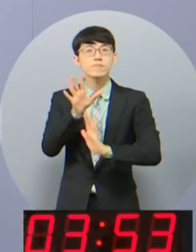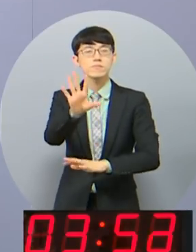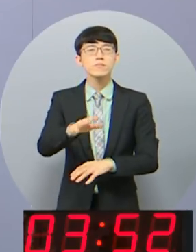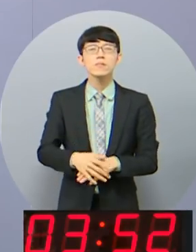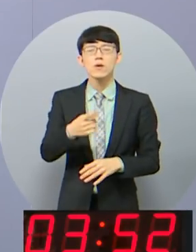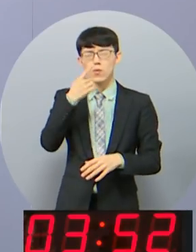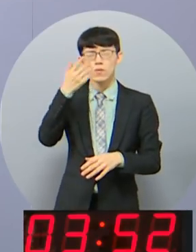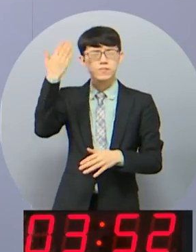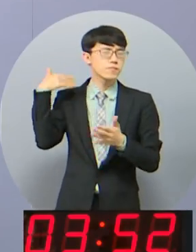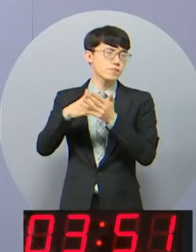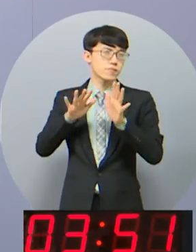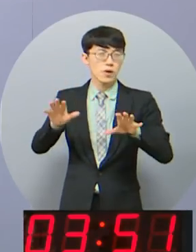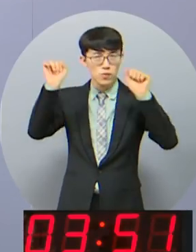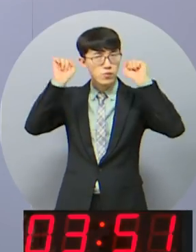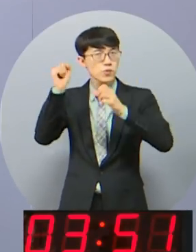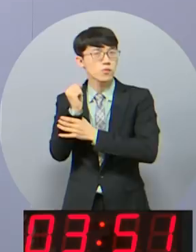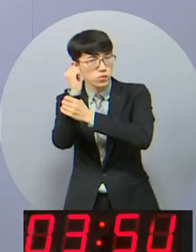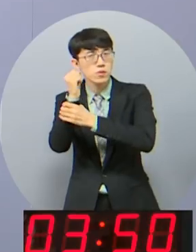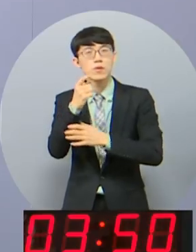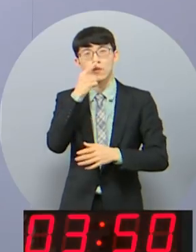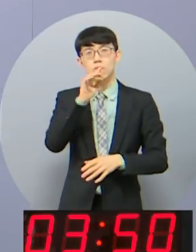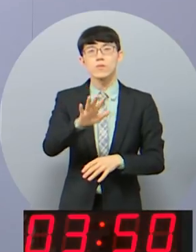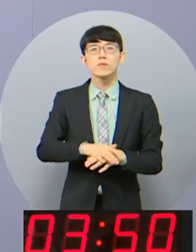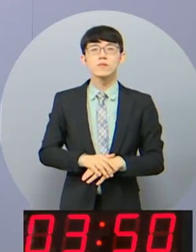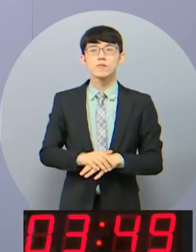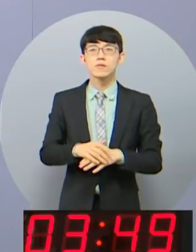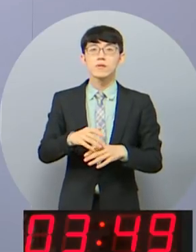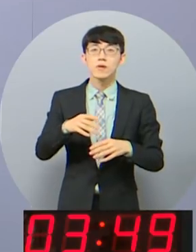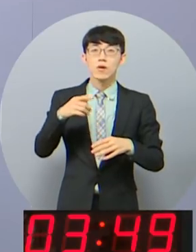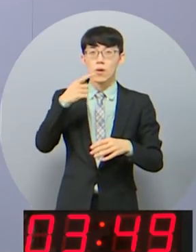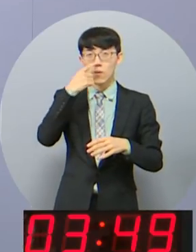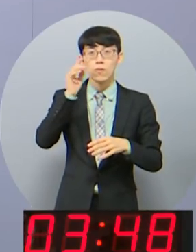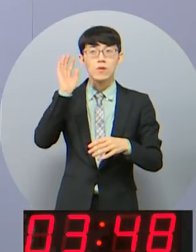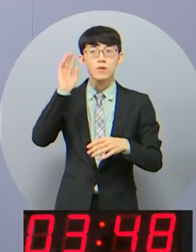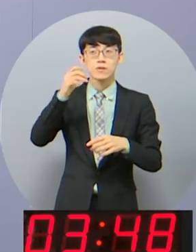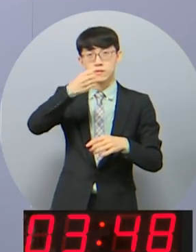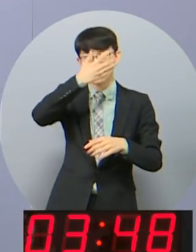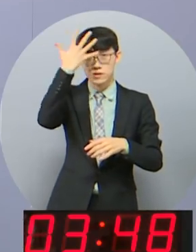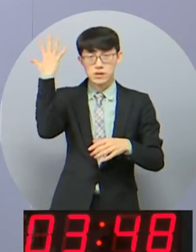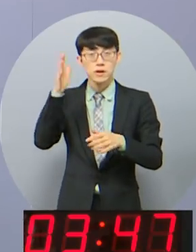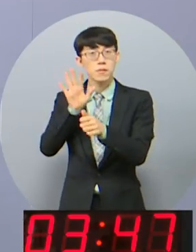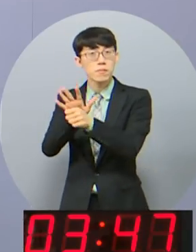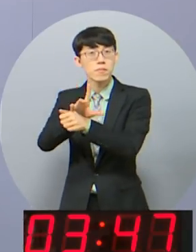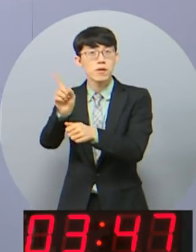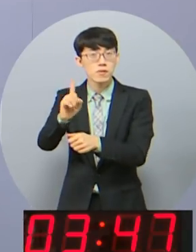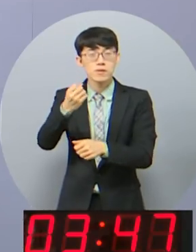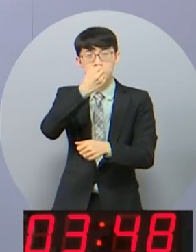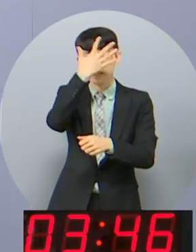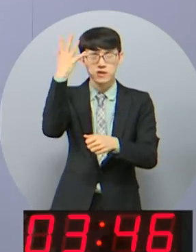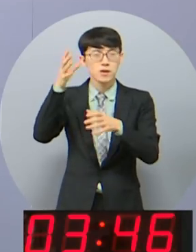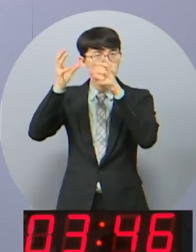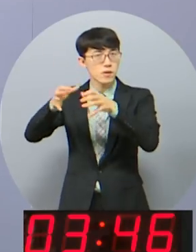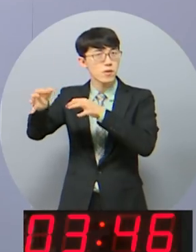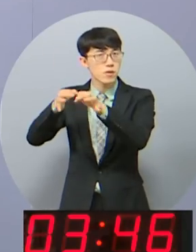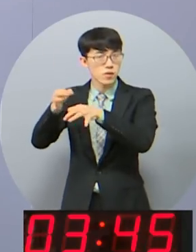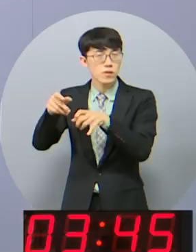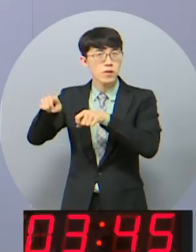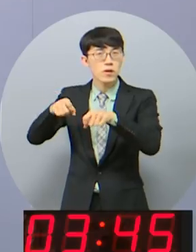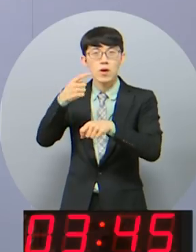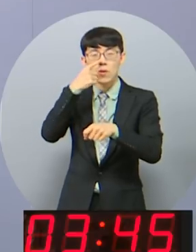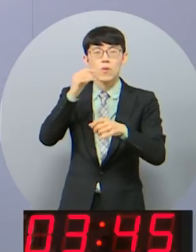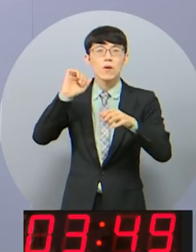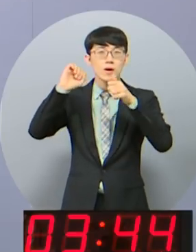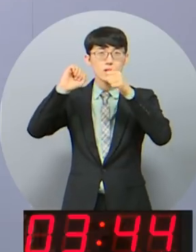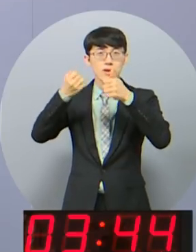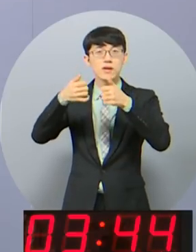动一直是宇恩努力的方向。青年的政见包括我们青年好创业，宇恩也在议会争取200万的